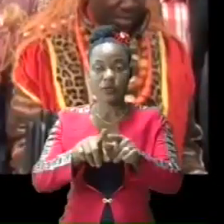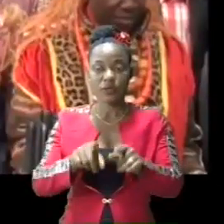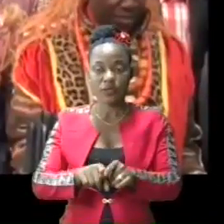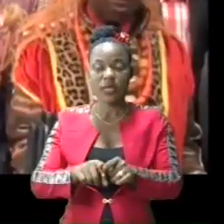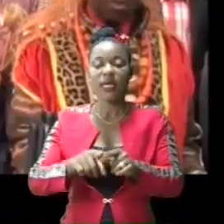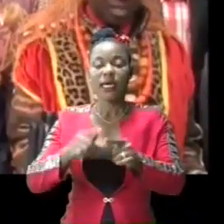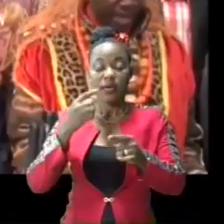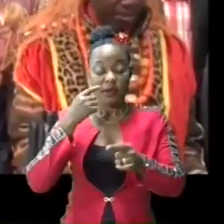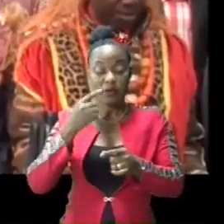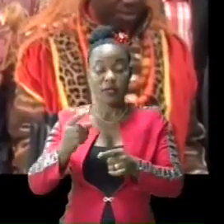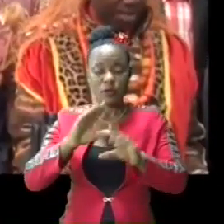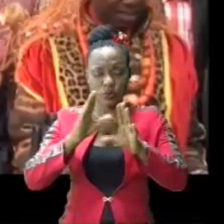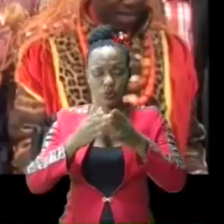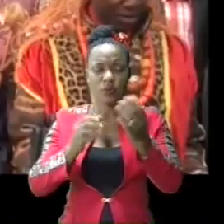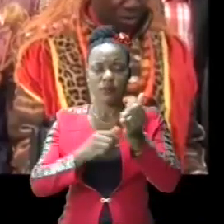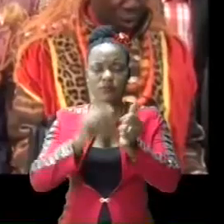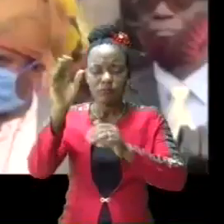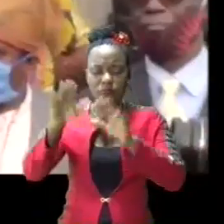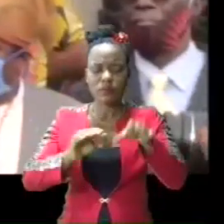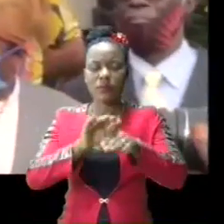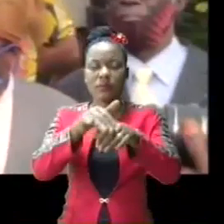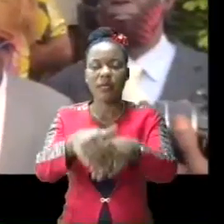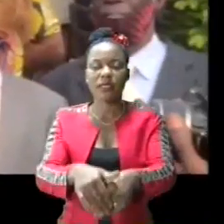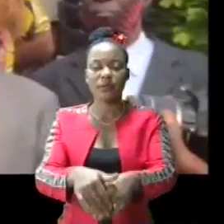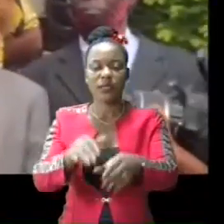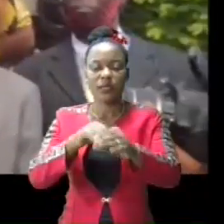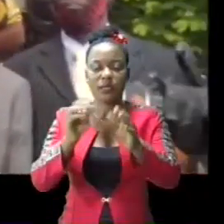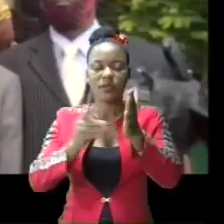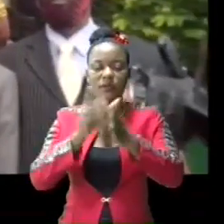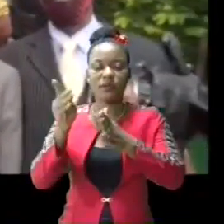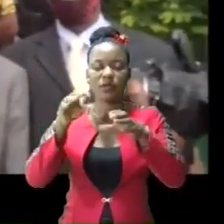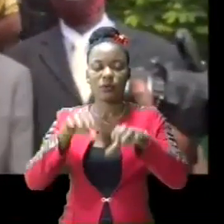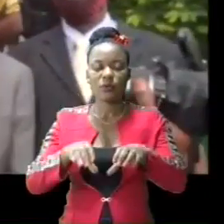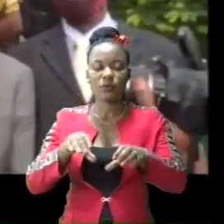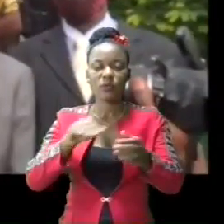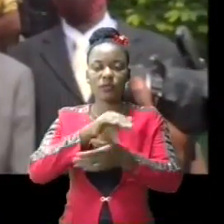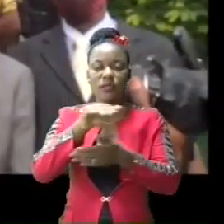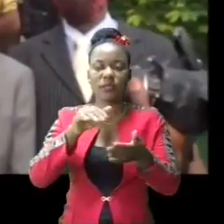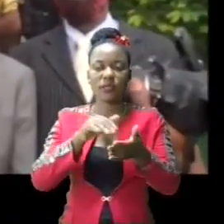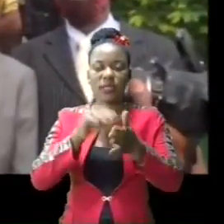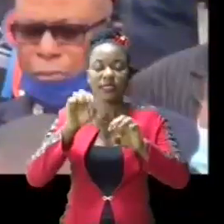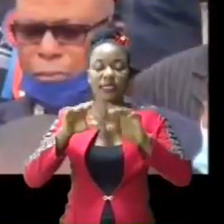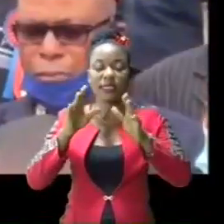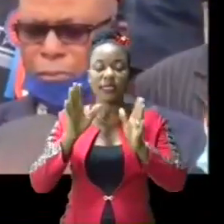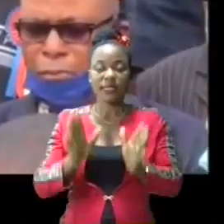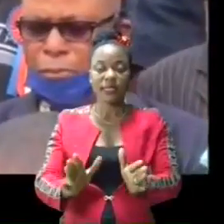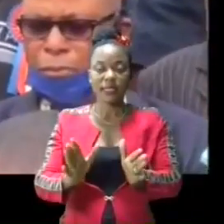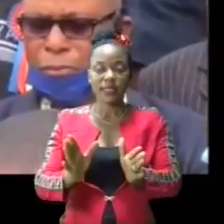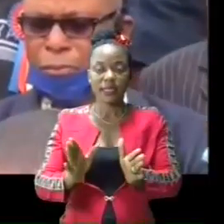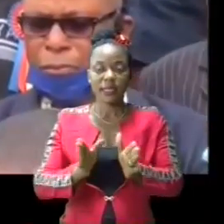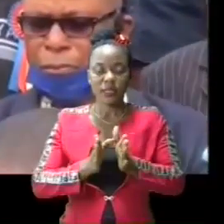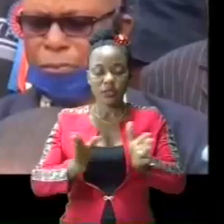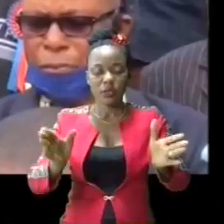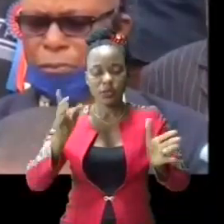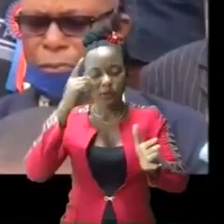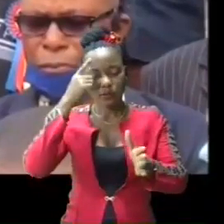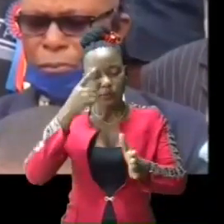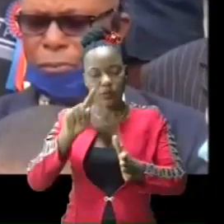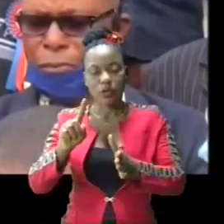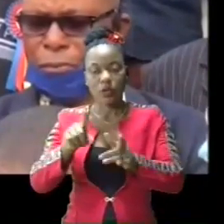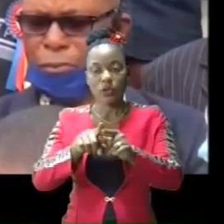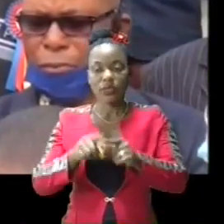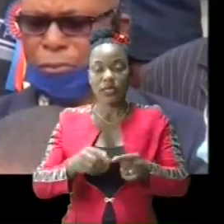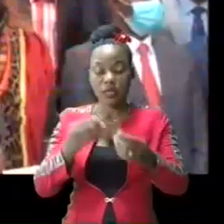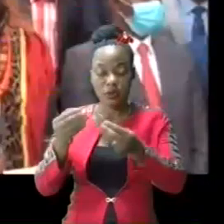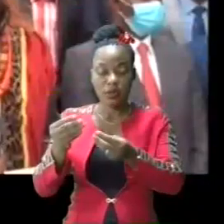vœu de voir toutes les couches sociales participer à l'émergence du Congo central. Le secrétaire national de l'Alliance des autorités traditionnelles a, au cours de